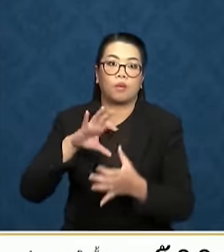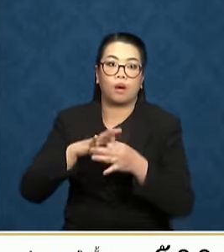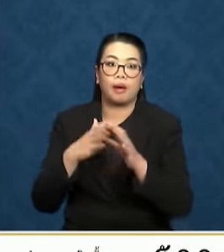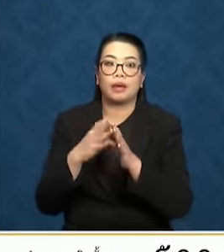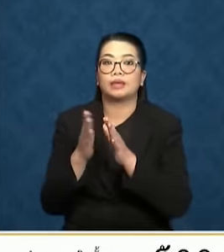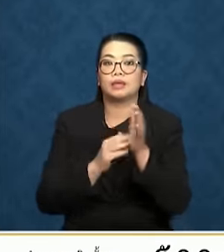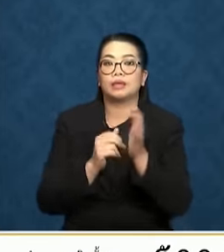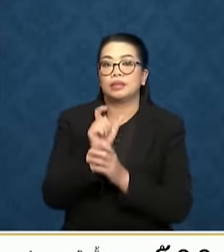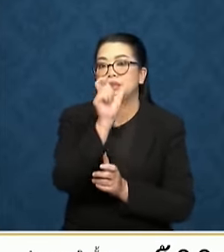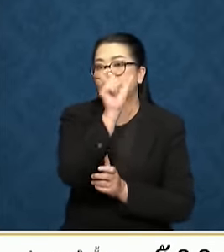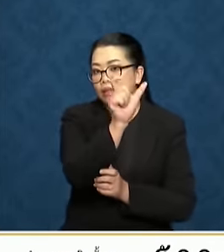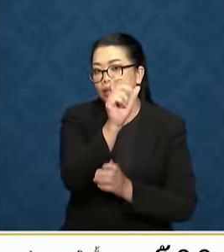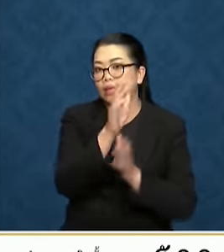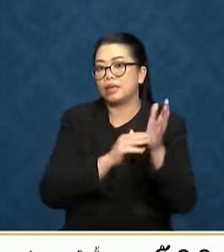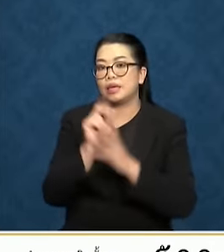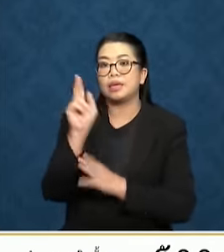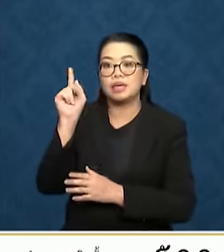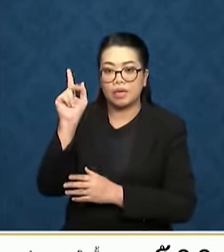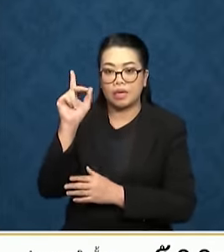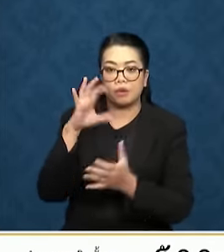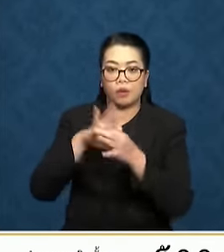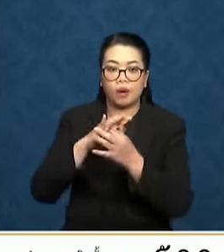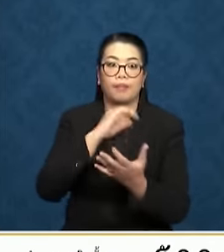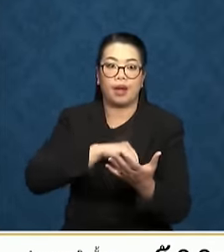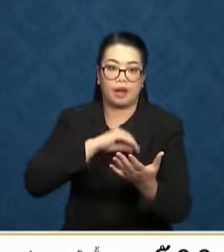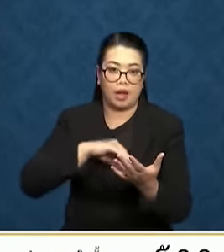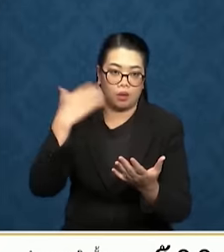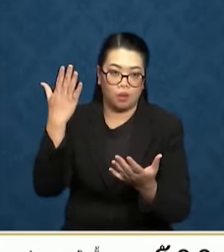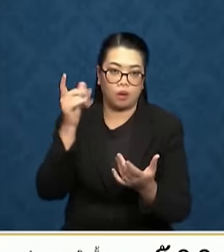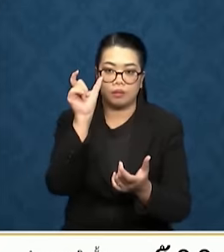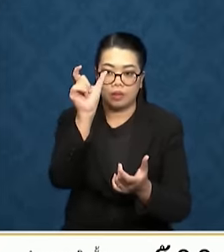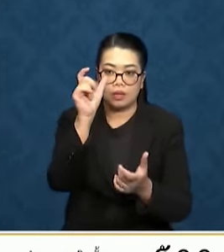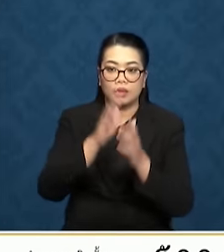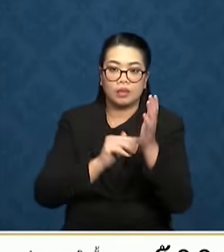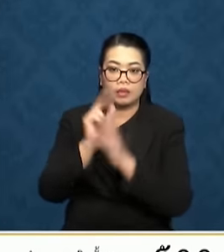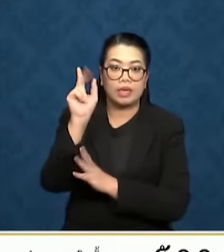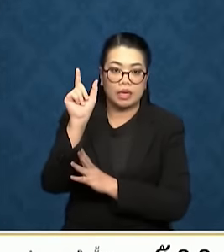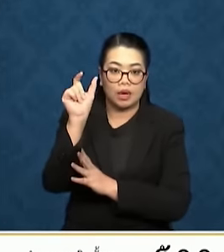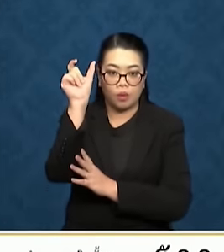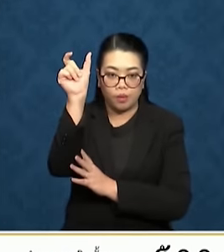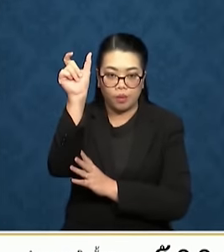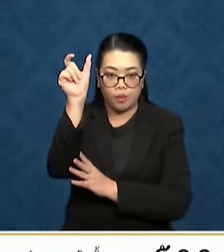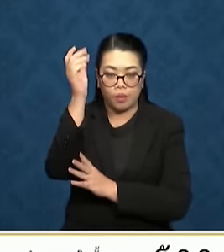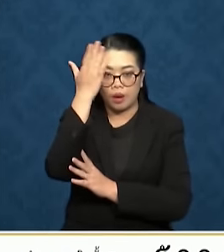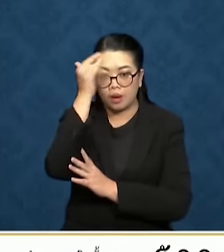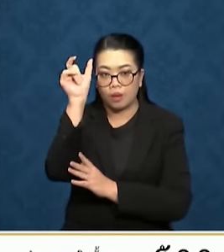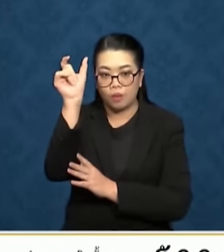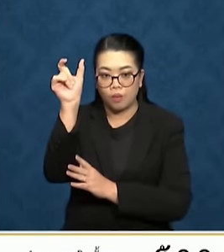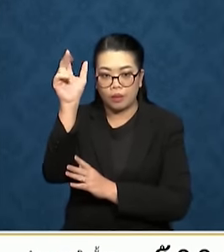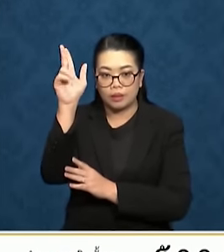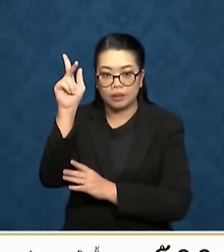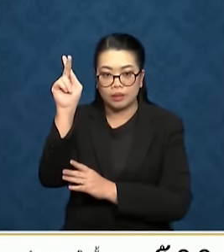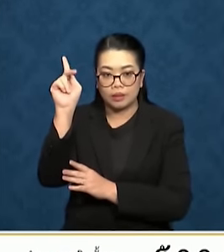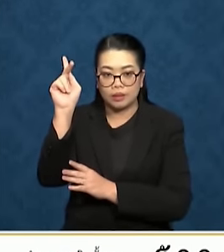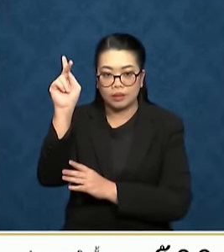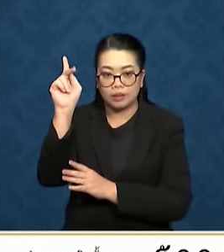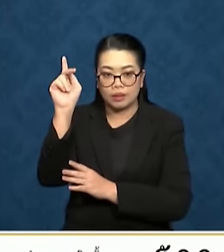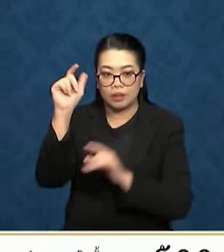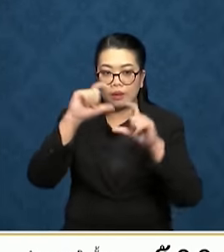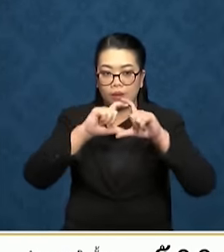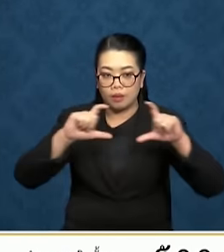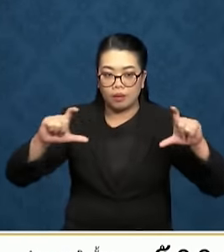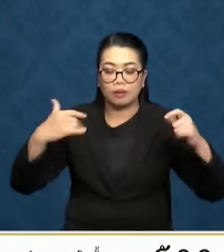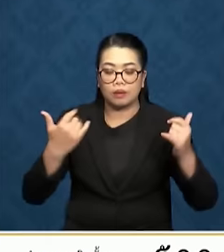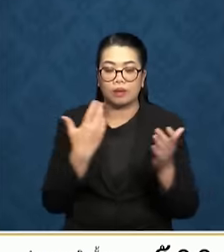เกี่ยวกับรายจ่ายตอนนี้พูดเรื่องเกี่ยวกับรายได้นะครับเพื่อที่จะให้ประชาชนที่ดูอยู่ที่บ้านได้ตามทันรายได้ของรัฐตอนนี้มีความผัน